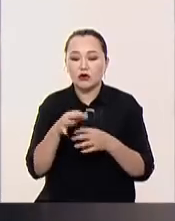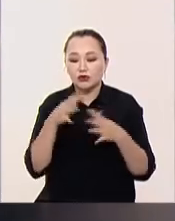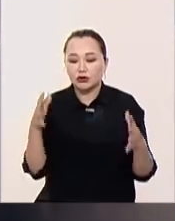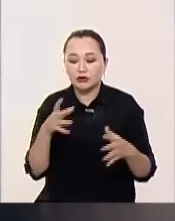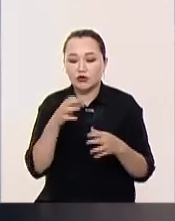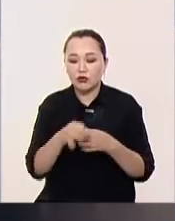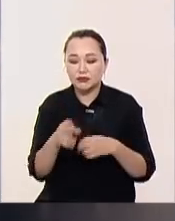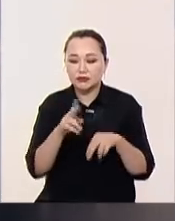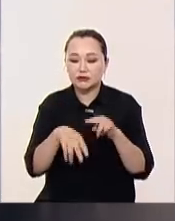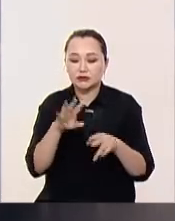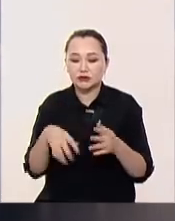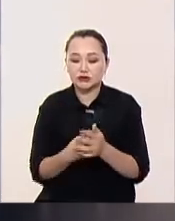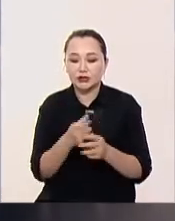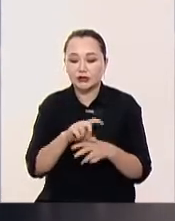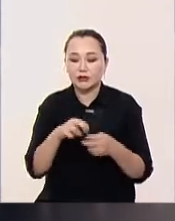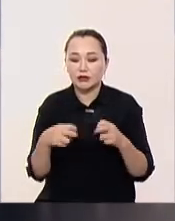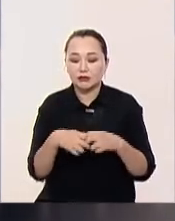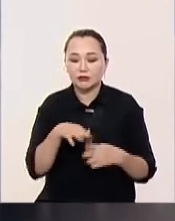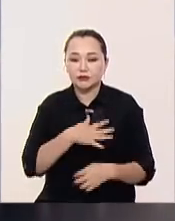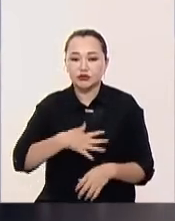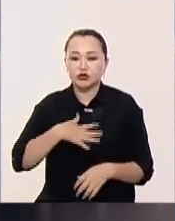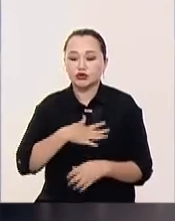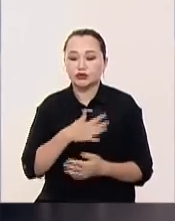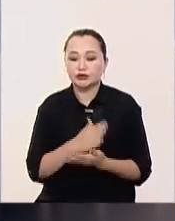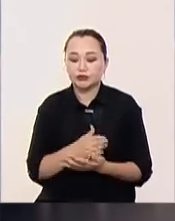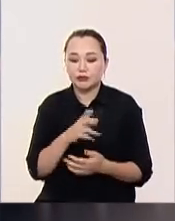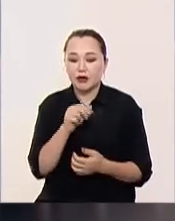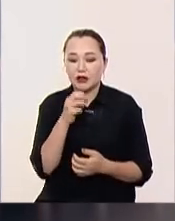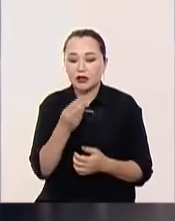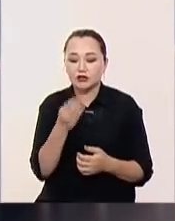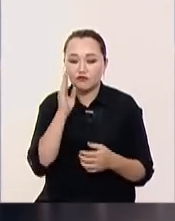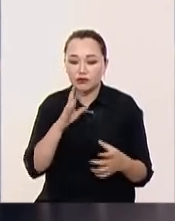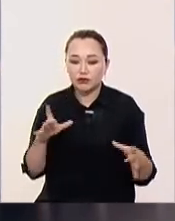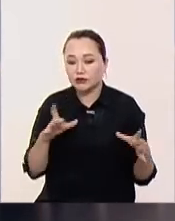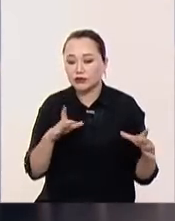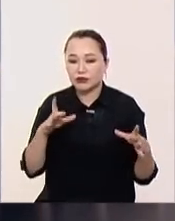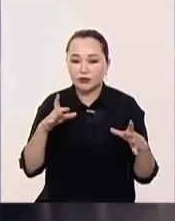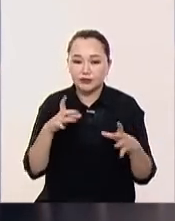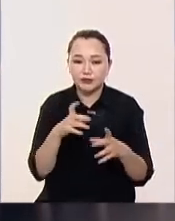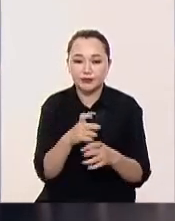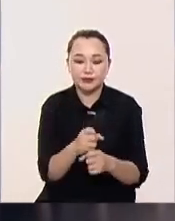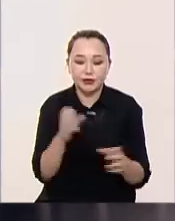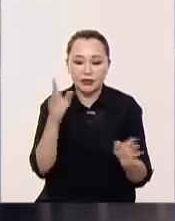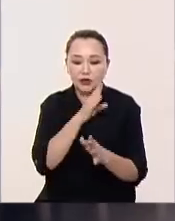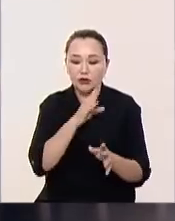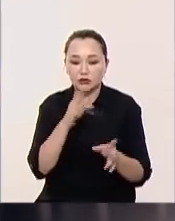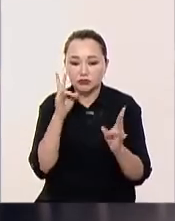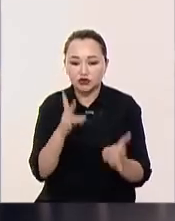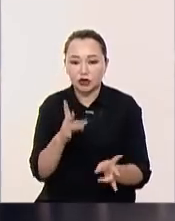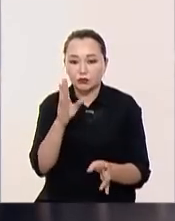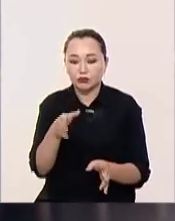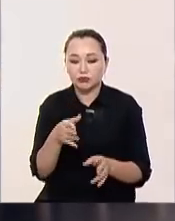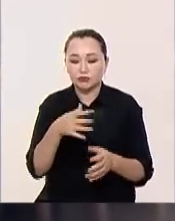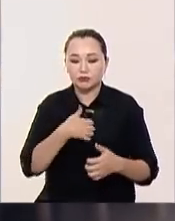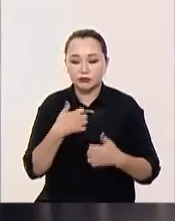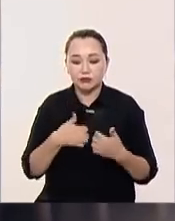станция салынады дегелі бері осы мәселеге алаңдап жүр. Балқаштың су қоры азайып, экологиялық жағдайы апатты күйге түсе ме деп